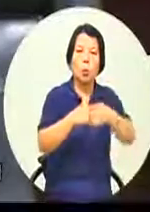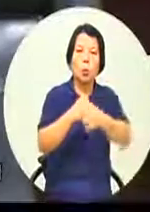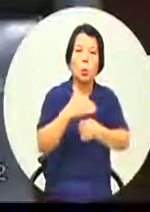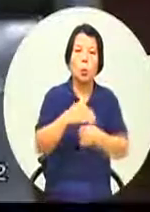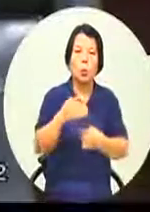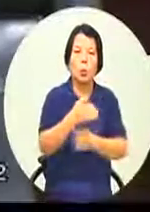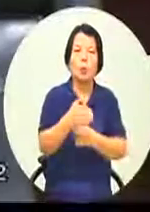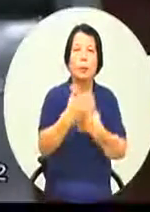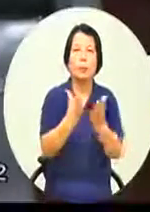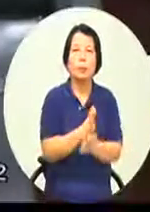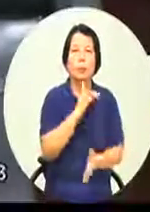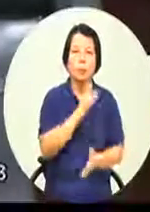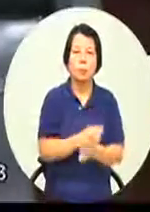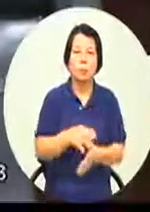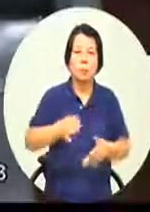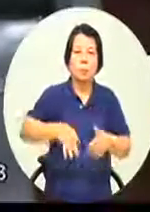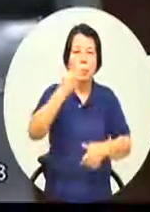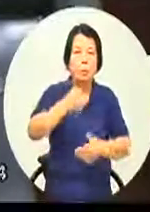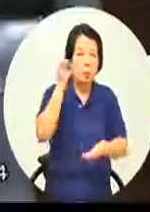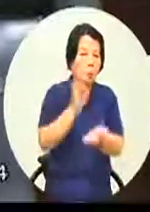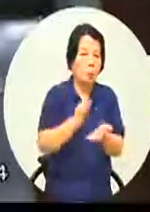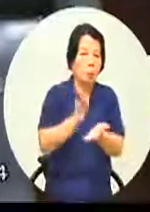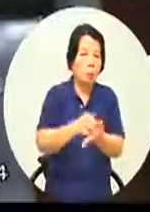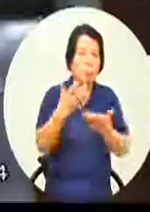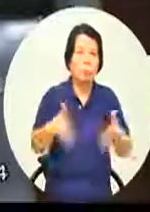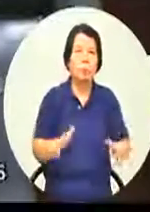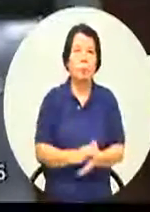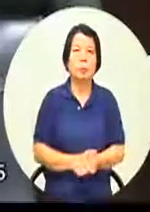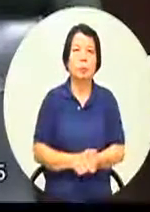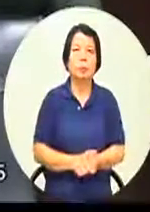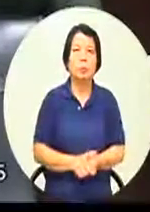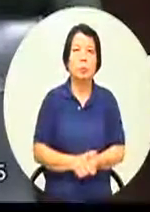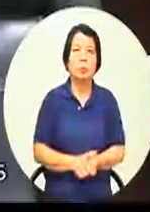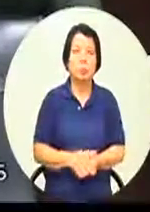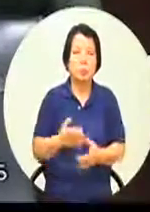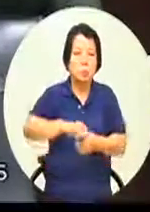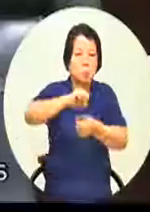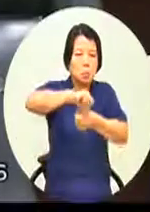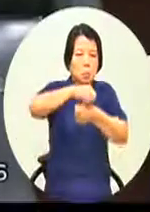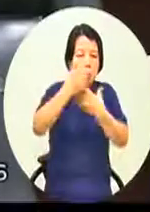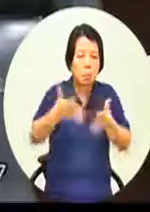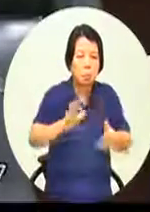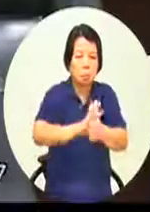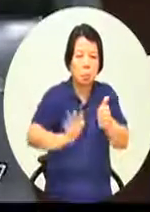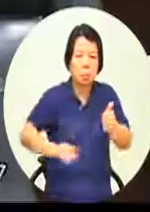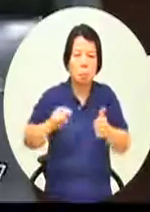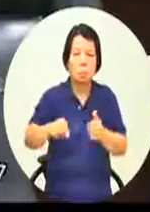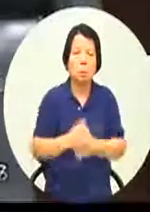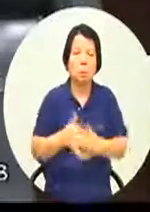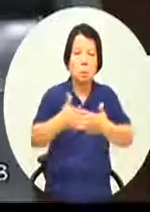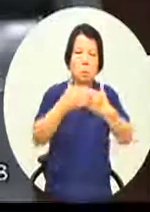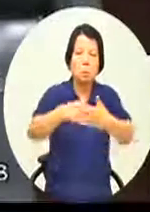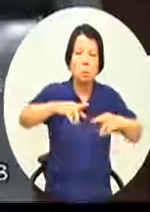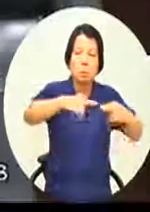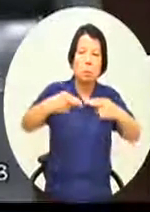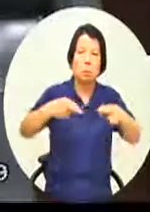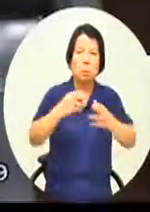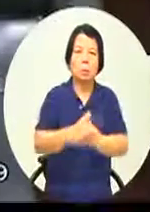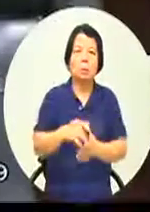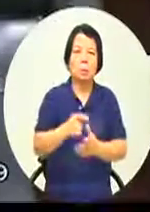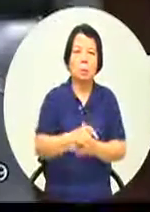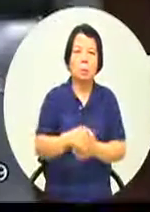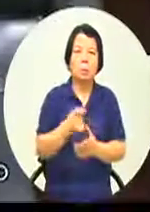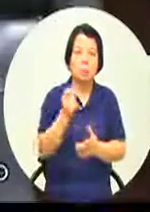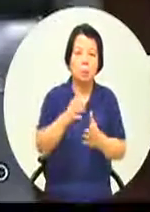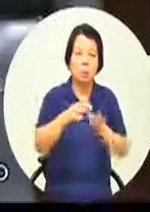比可能那个价钱都便宜非常的多，那更加的受到影响。那中国改良的这个龙虎斑年产